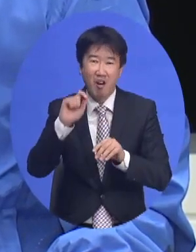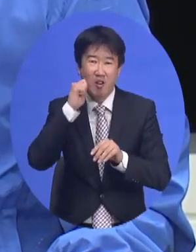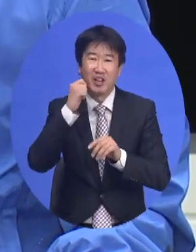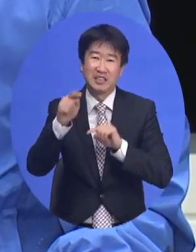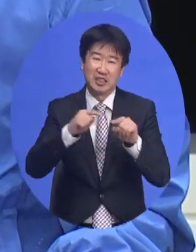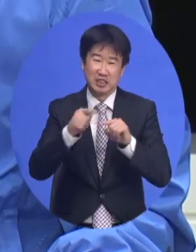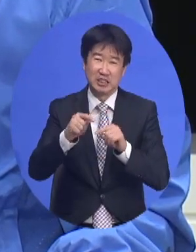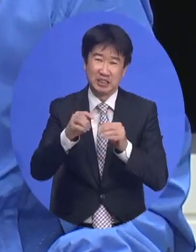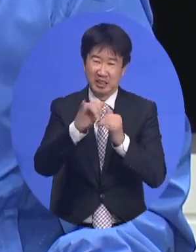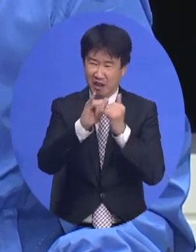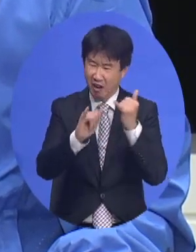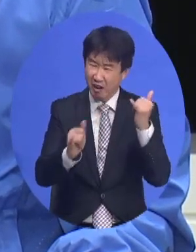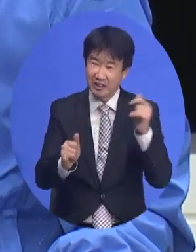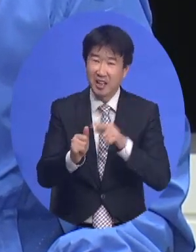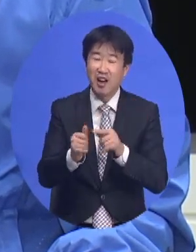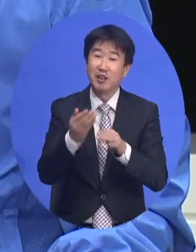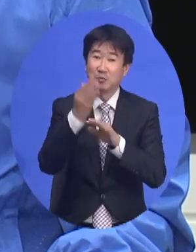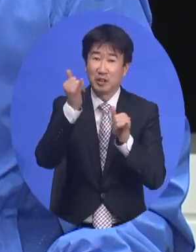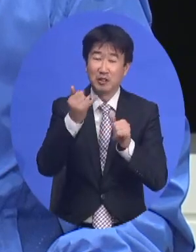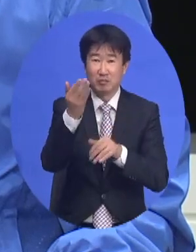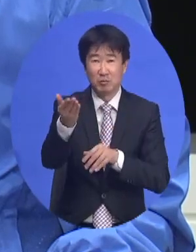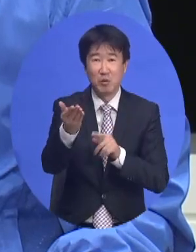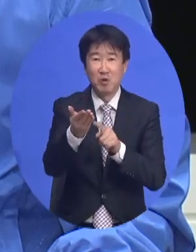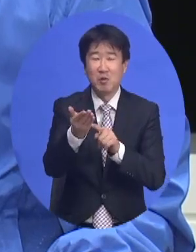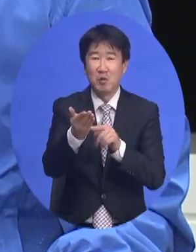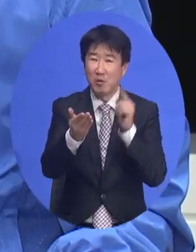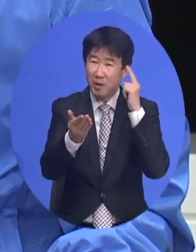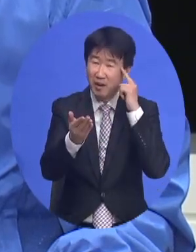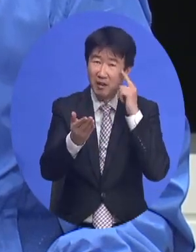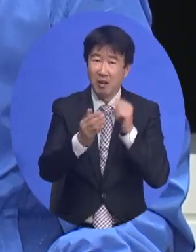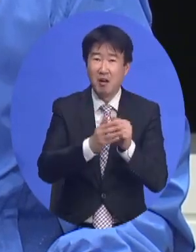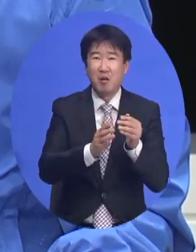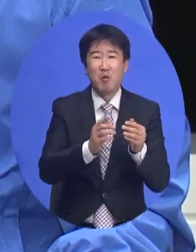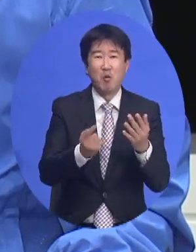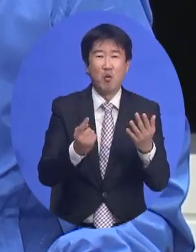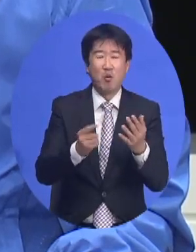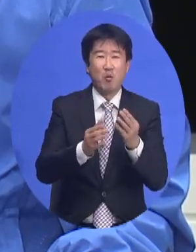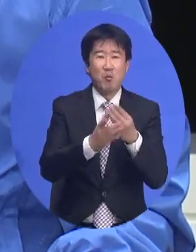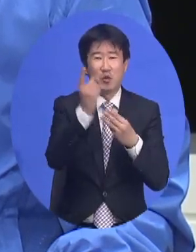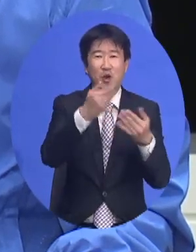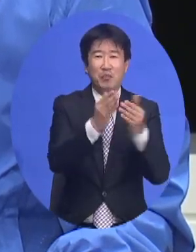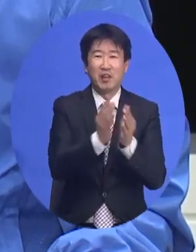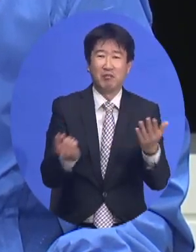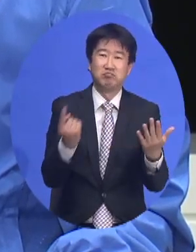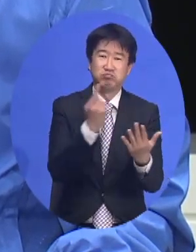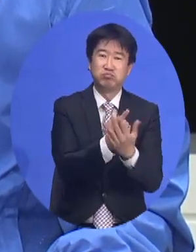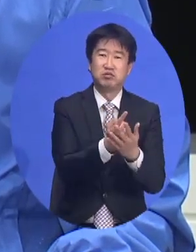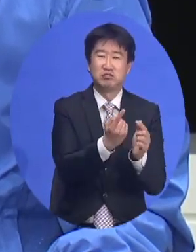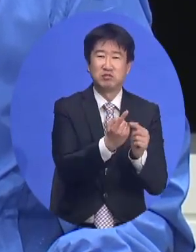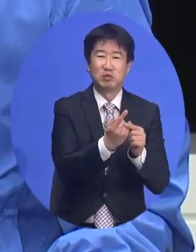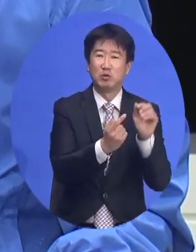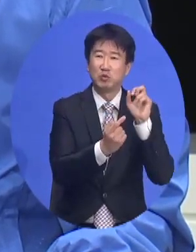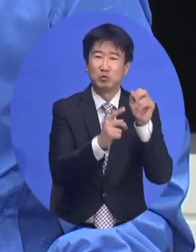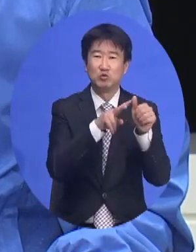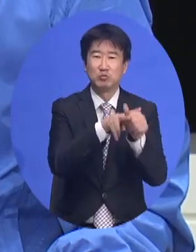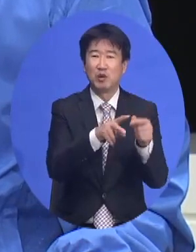정치 역정을 걸어오신 선배께서 예. 왜 미래통합당에 예. 합당을 하고 예. 여기에 출마를 하셨는지 예. 참